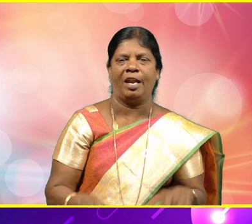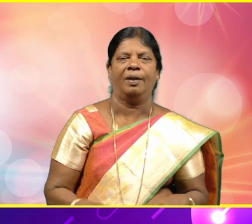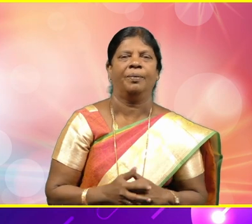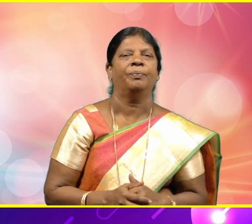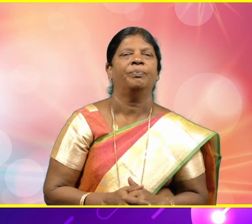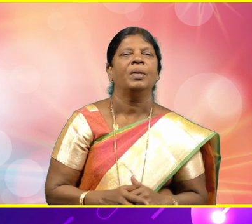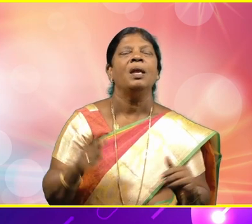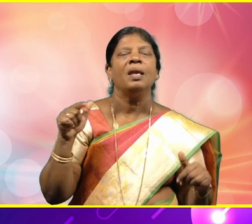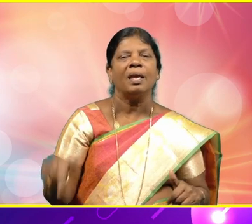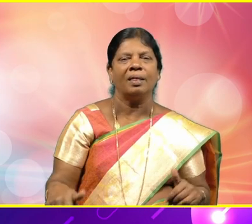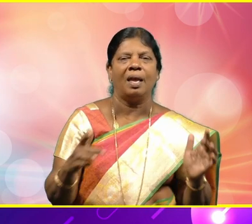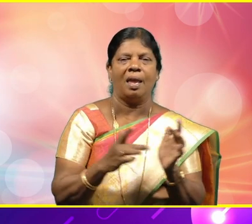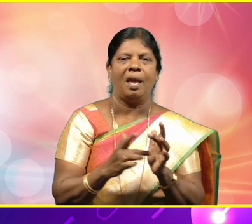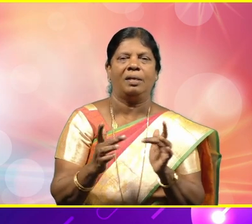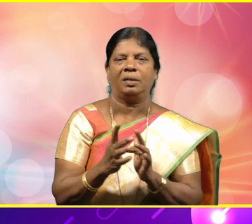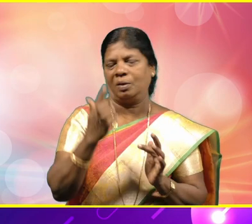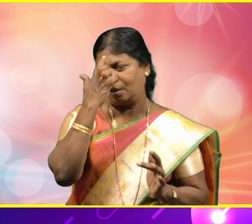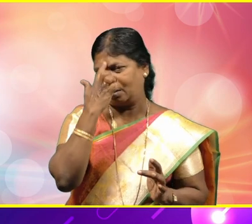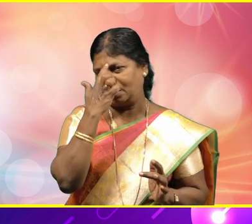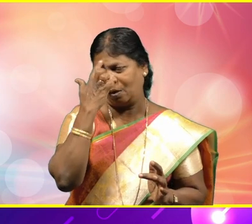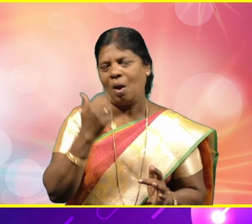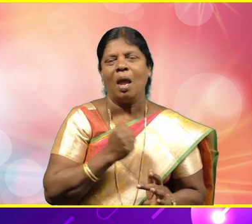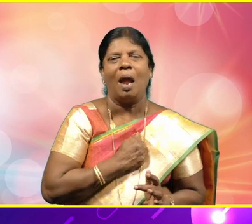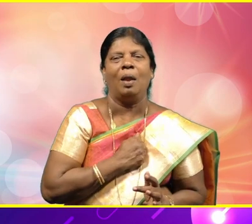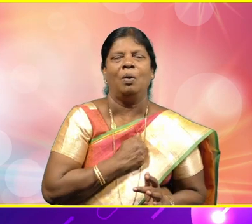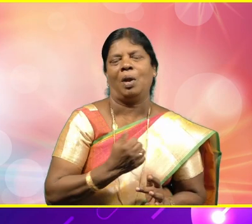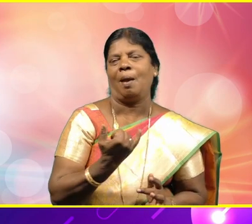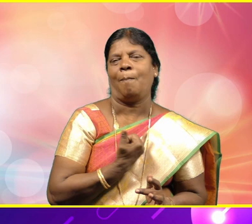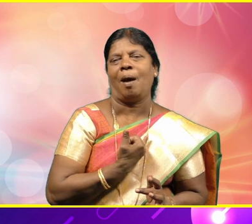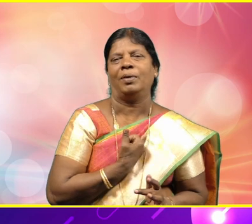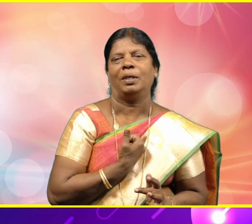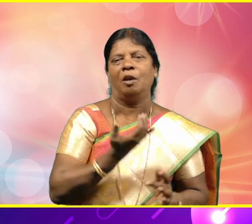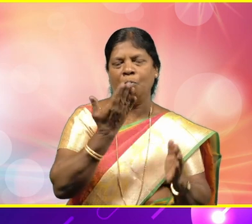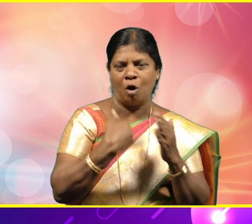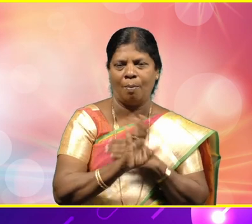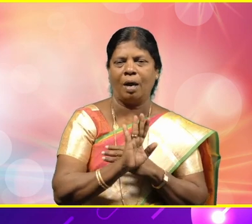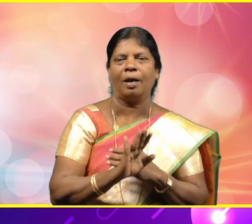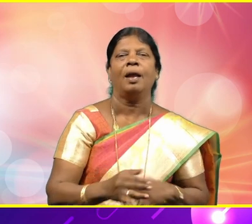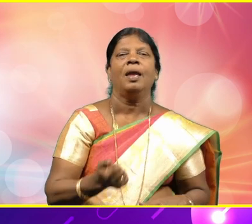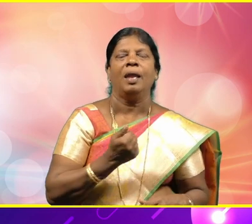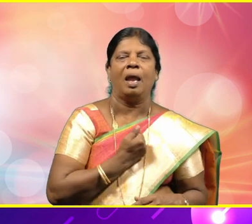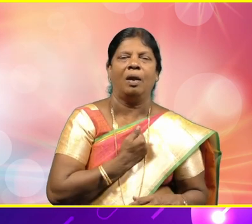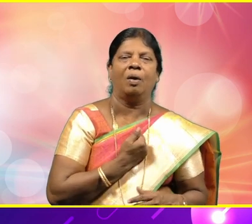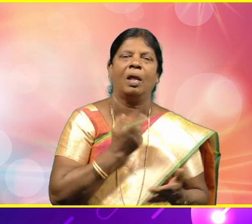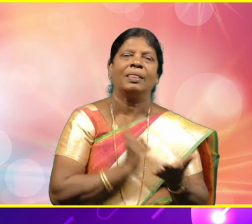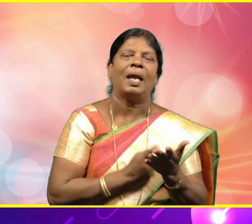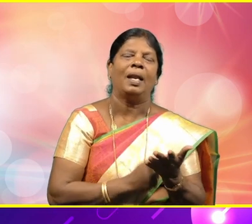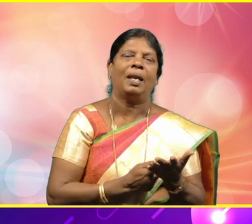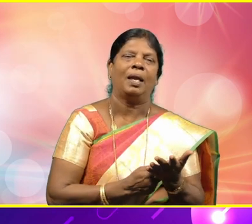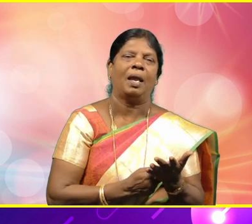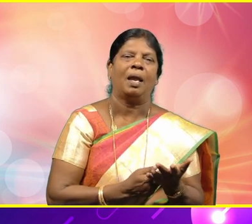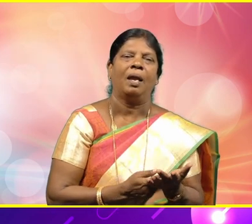நம்ப வேண்டும். இந்த இயேசு கிறிஸ்து என்னுடைய பாவத்தினாலே நான்